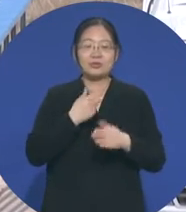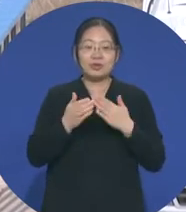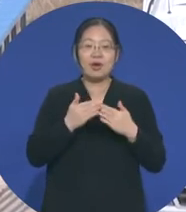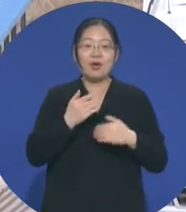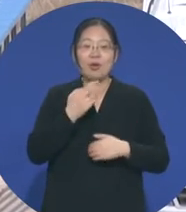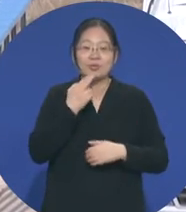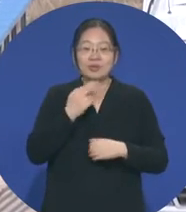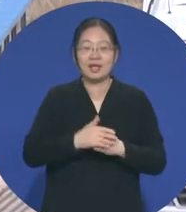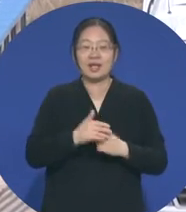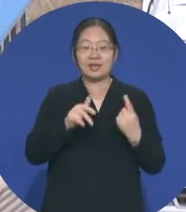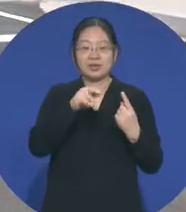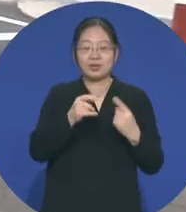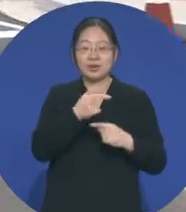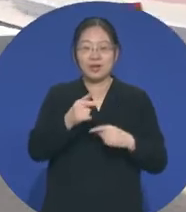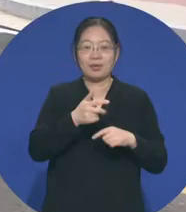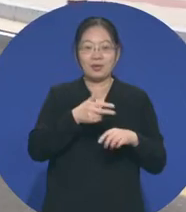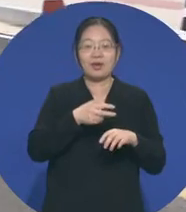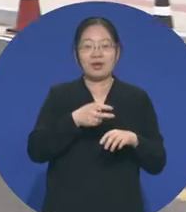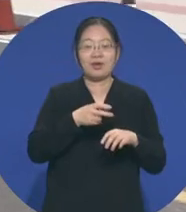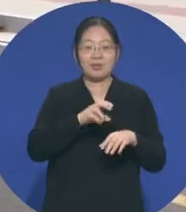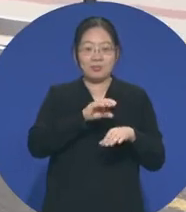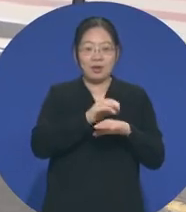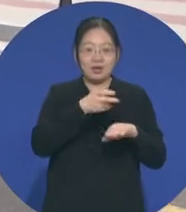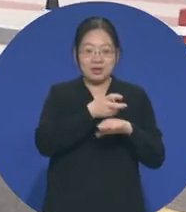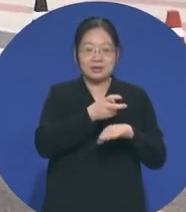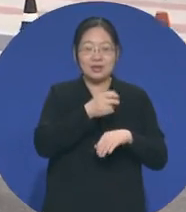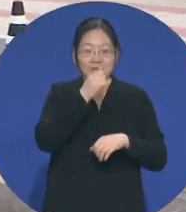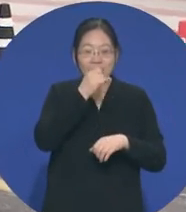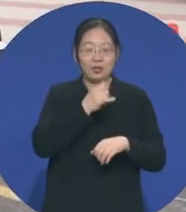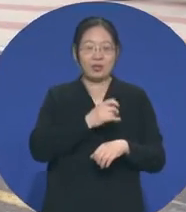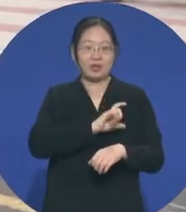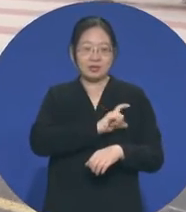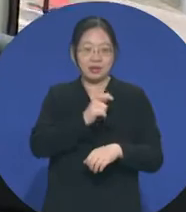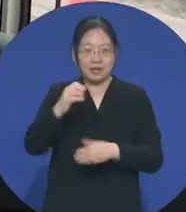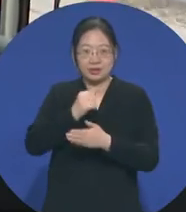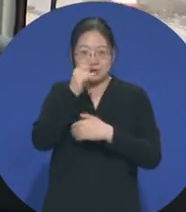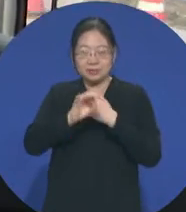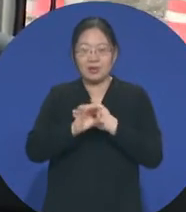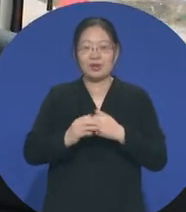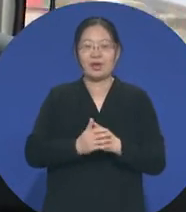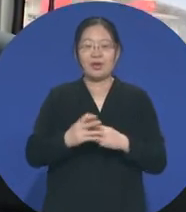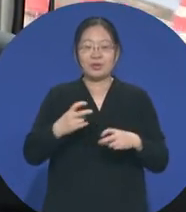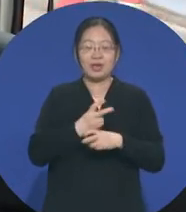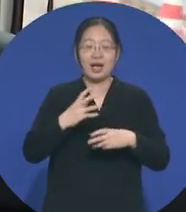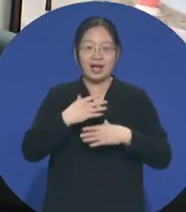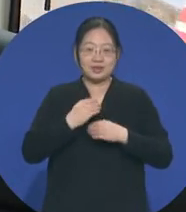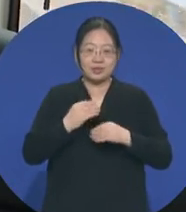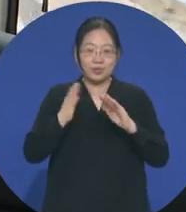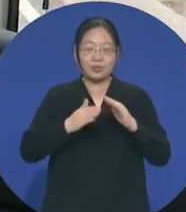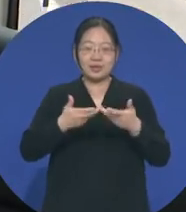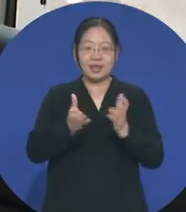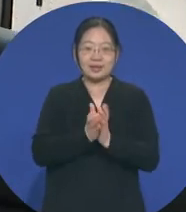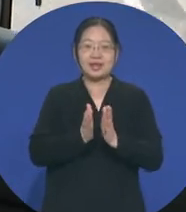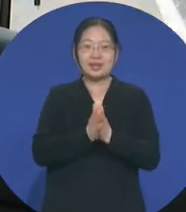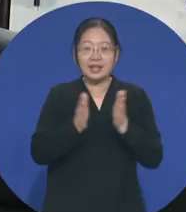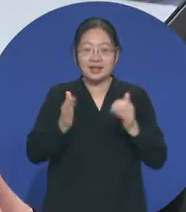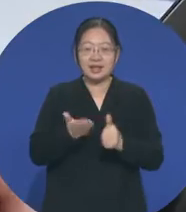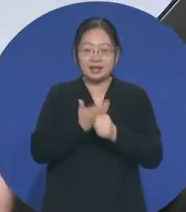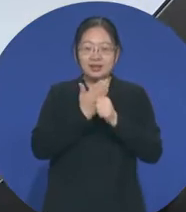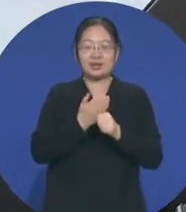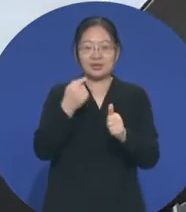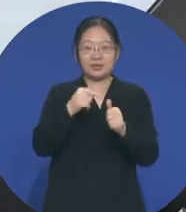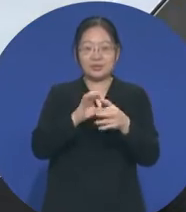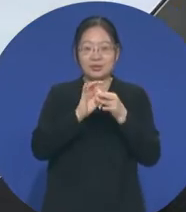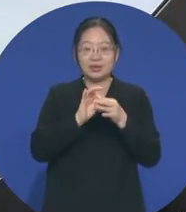없는 구직자들은 일종대형면허 버스 운전 자격증만 취득하면 교통안전공단에서 실시하는 교육 수료를 통해 즉시 취업이